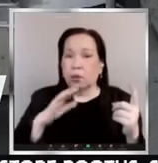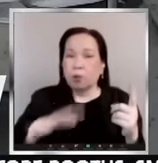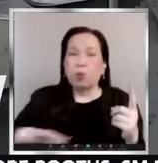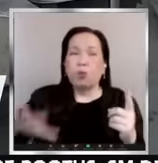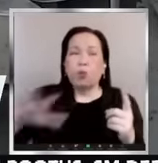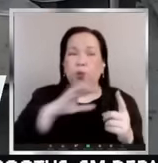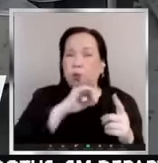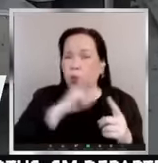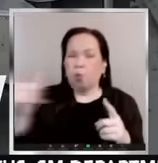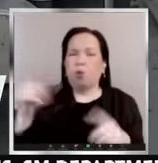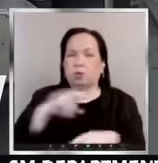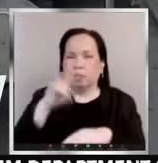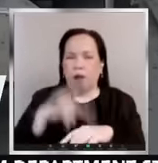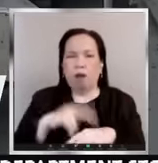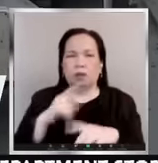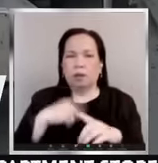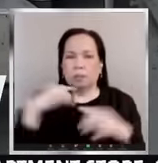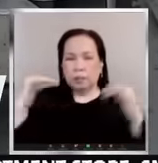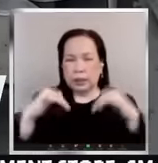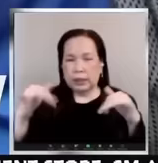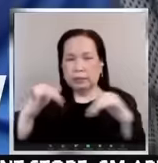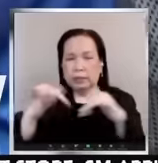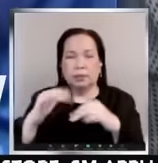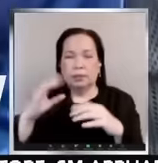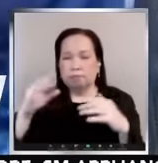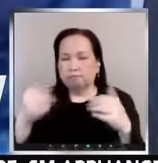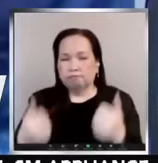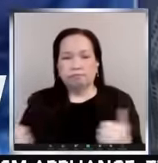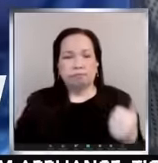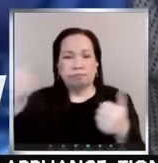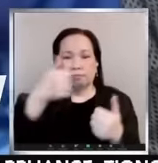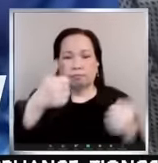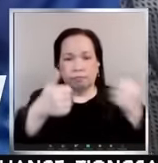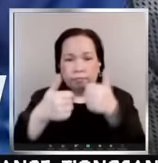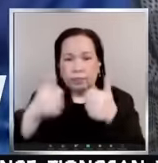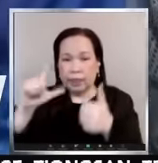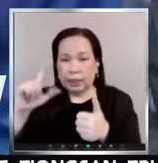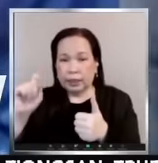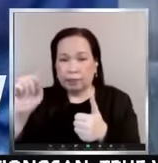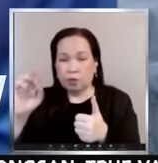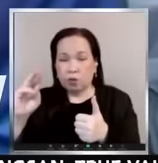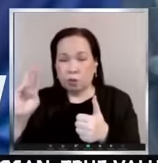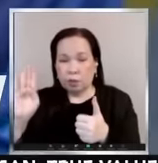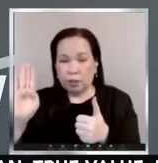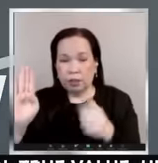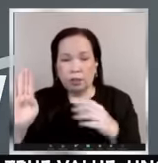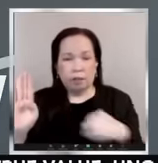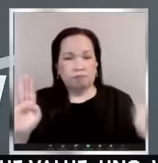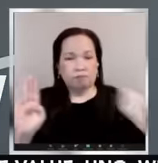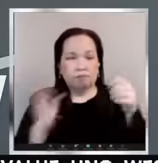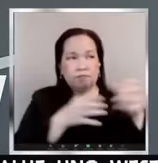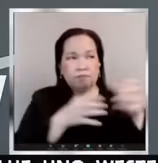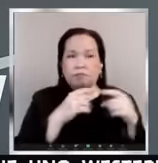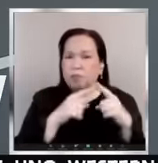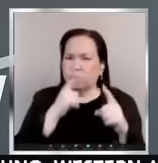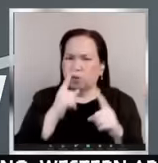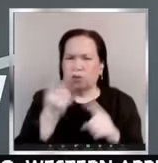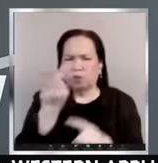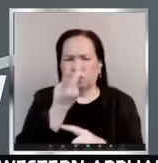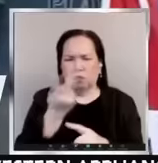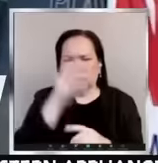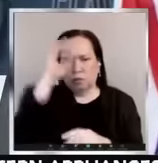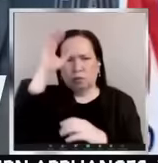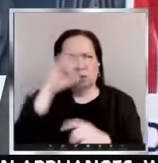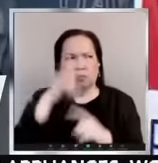kanilang presidente at ng LTFRB chairperson. Pero tila di nagkaintindihan dahil sabi ni Kamodi, hindi naman siya naimbitahan sa